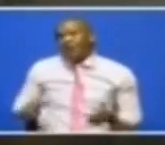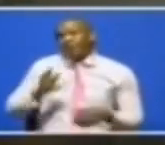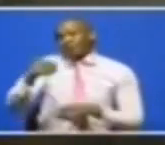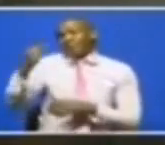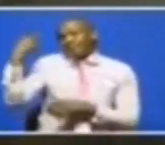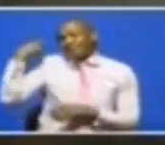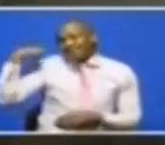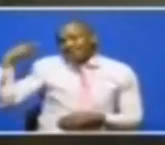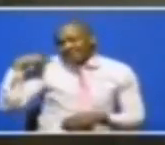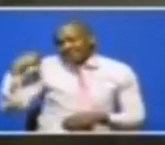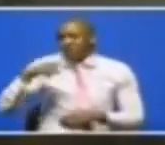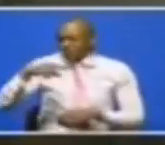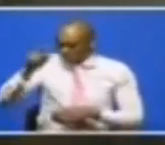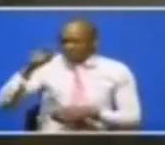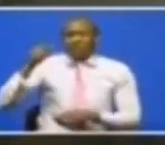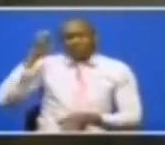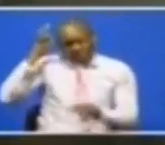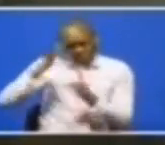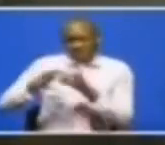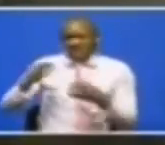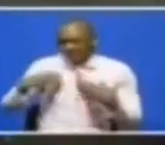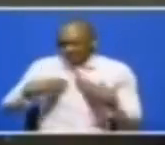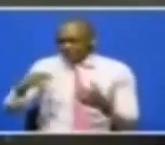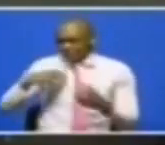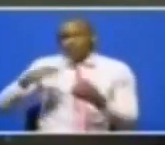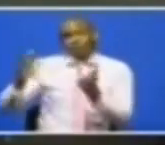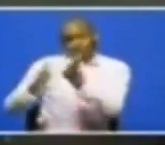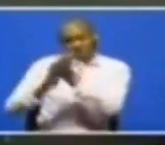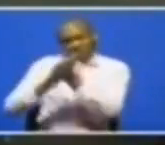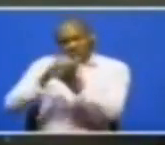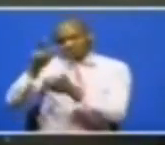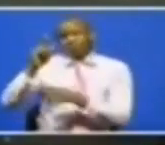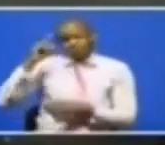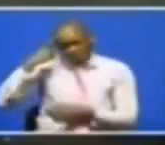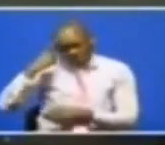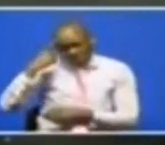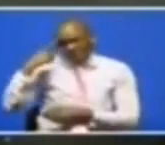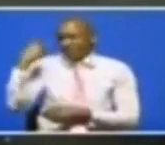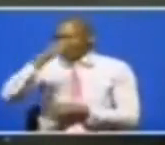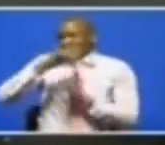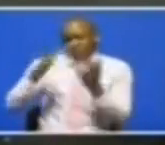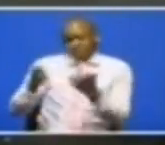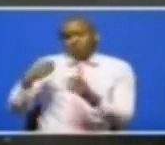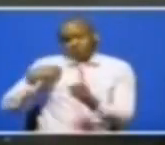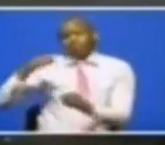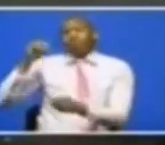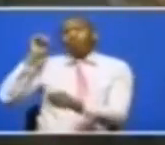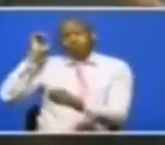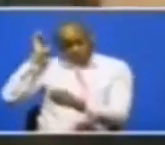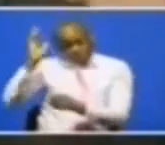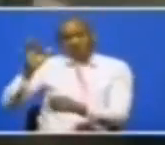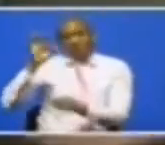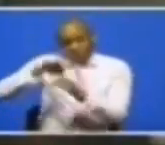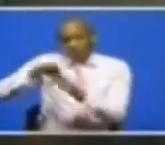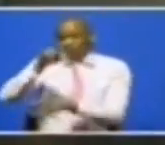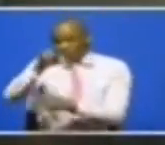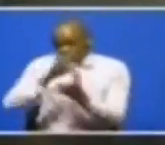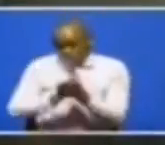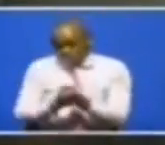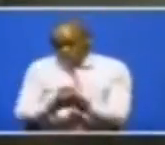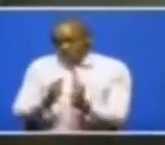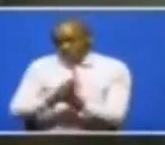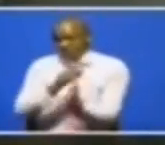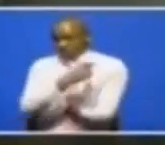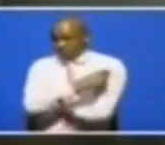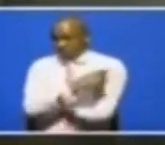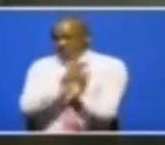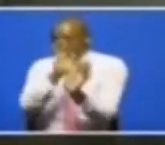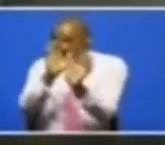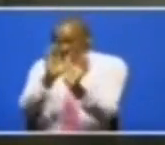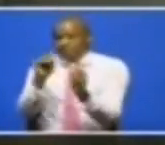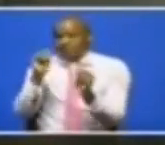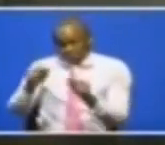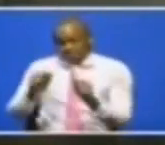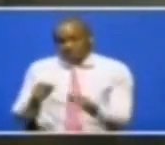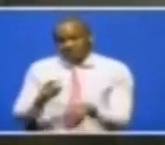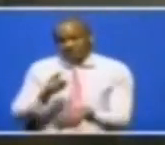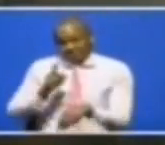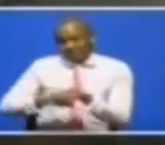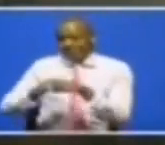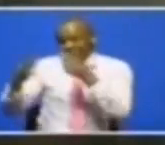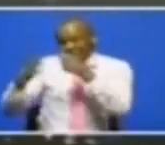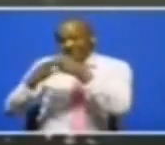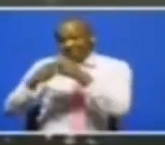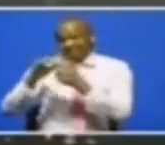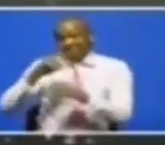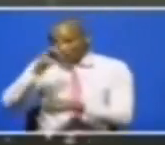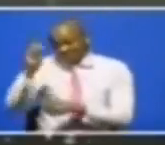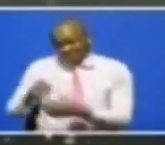Tangu hapo jana, una imani kuwa wale ambao wanakusifu mtandaoni watakupatia kura, watakupatia wewe na Daktari Kavinga kura ifikapo Agosti